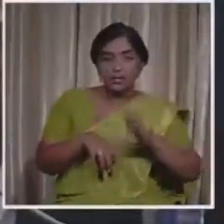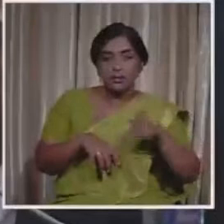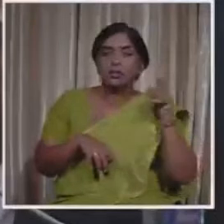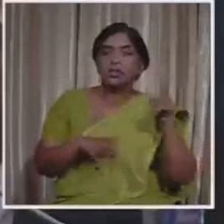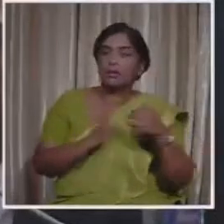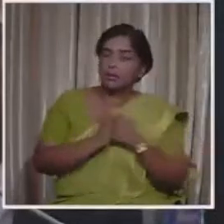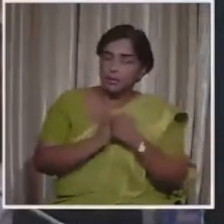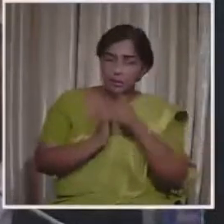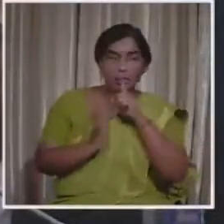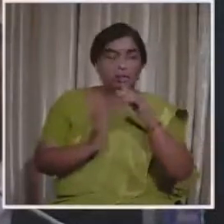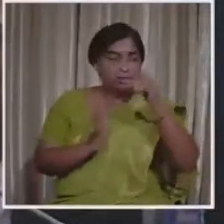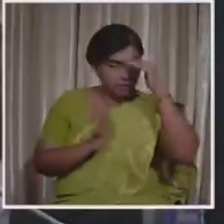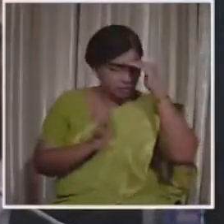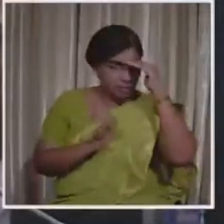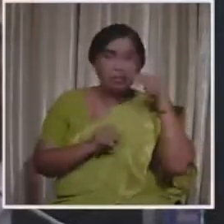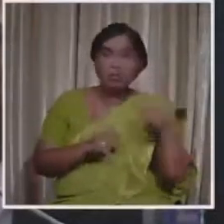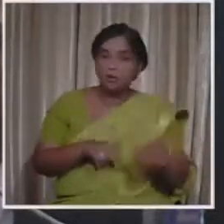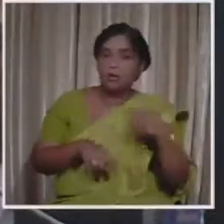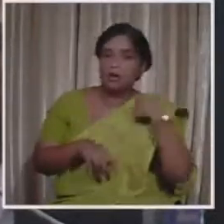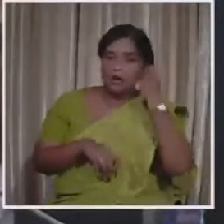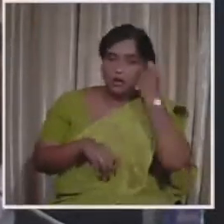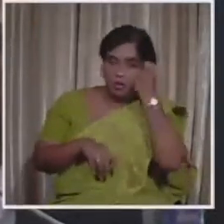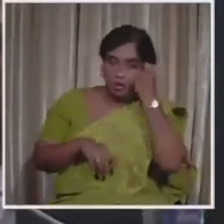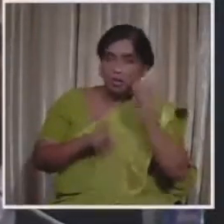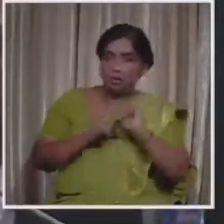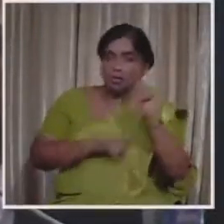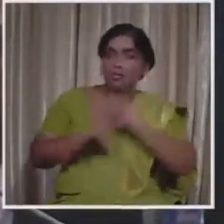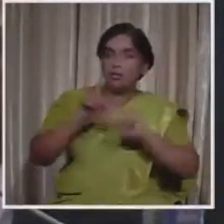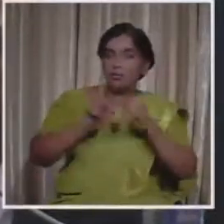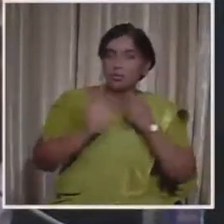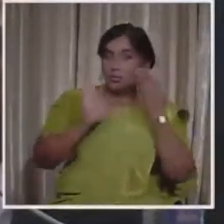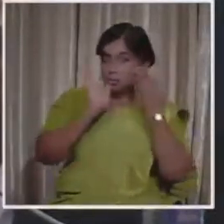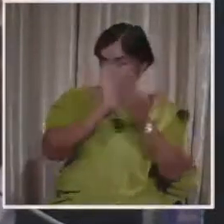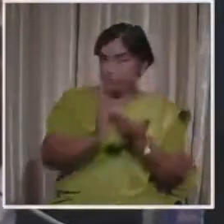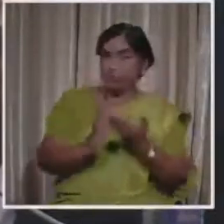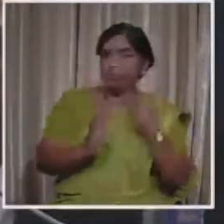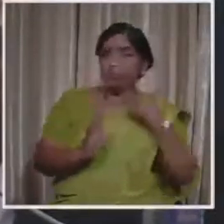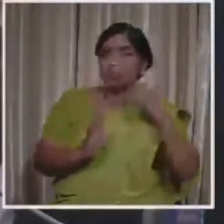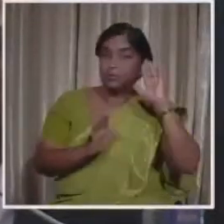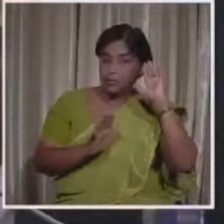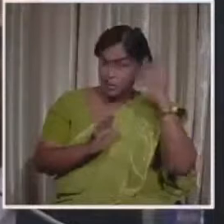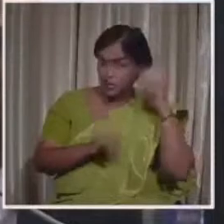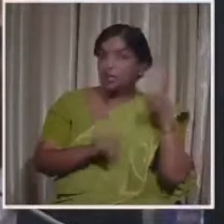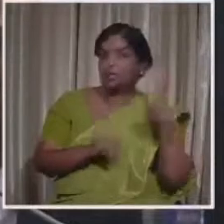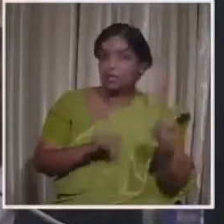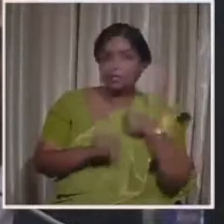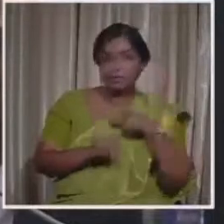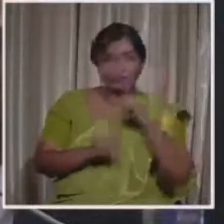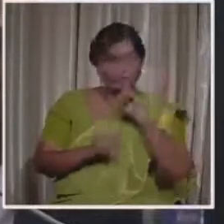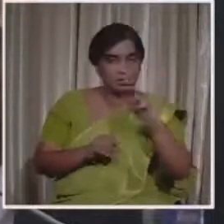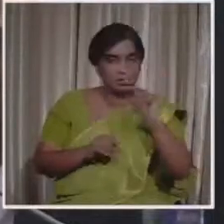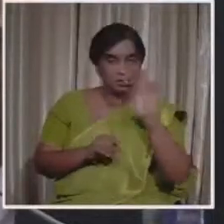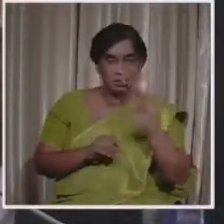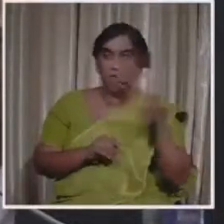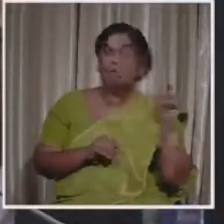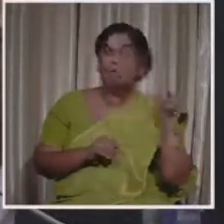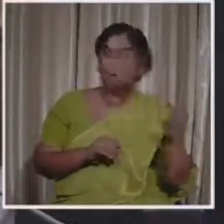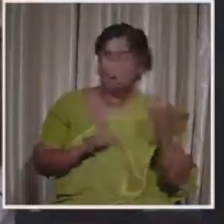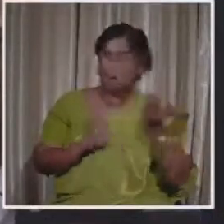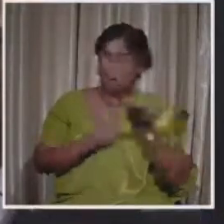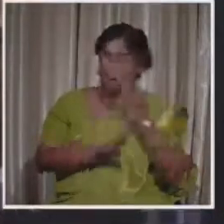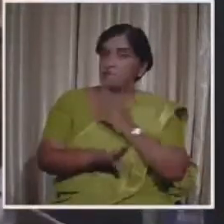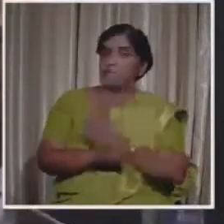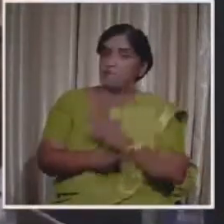ගරු කතානායකතුමනි මම මේ යෝජනාව මේ පාර්ලිමේන්තුවට ගේන්නේ විශේෂයෙන්ම අපි ඉල්ලා සිටිනවා ඒ එදා